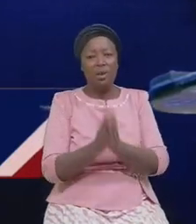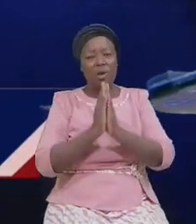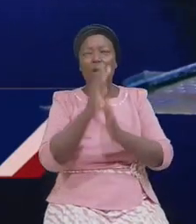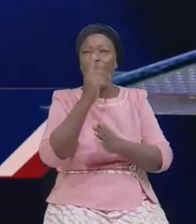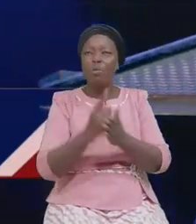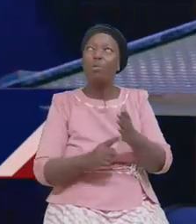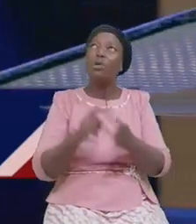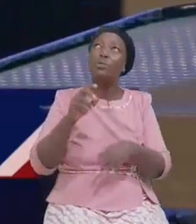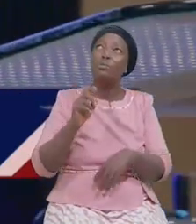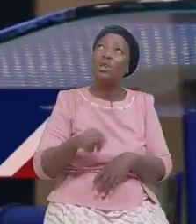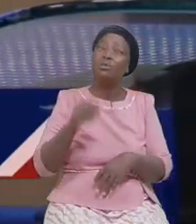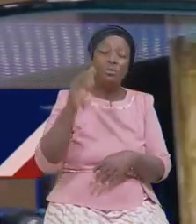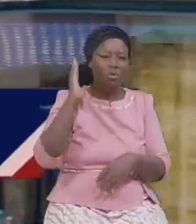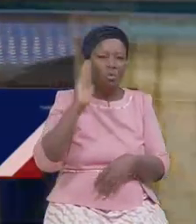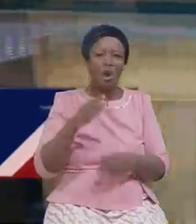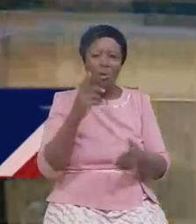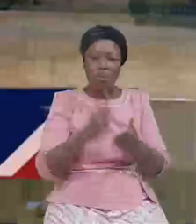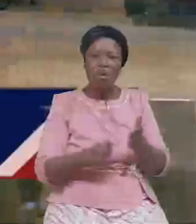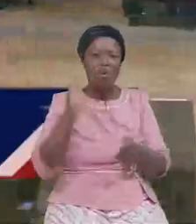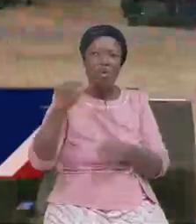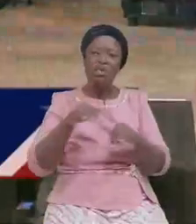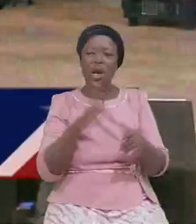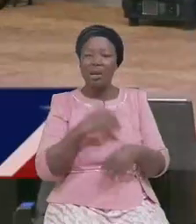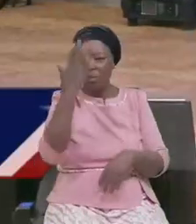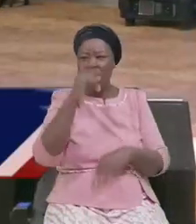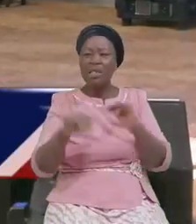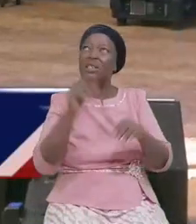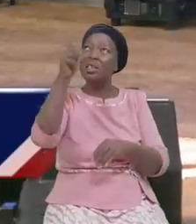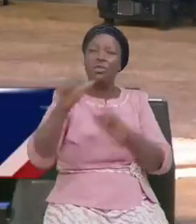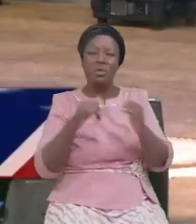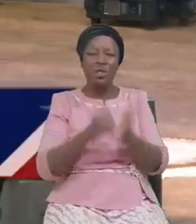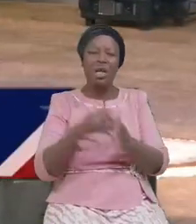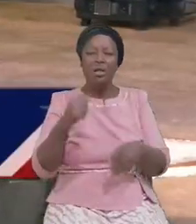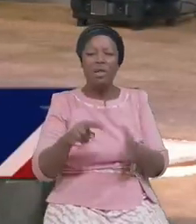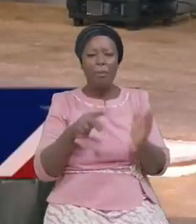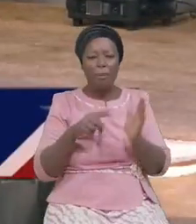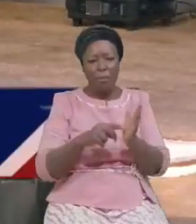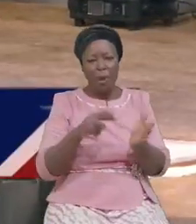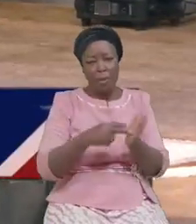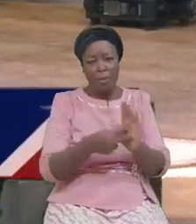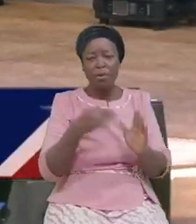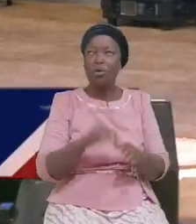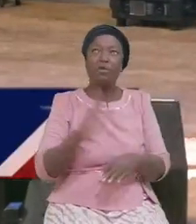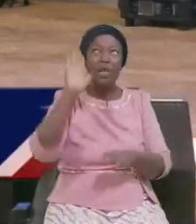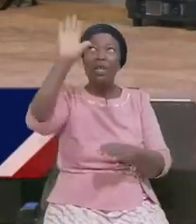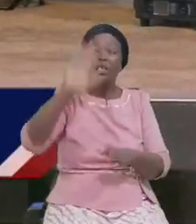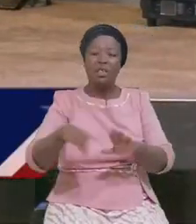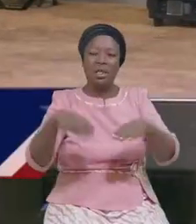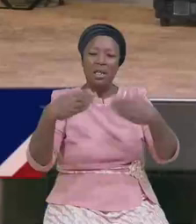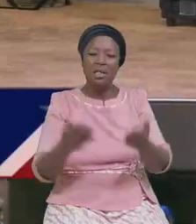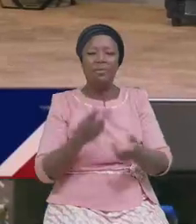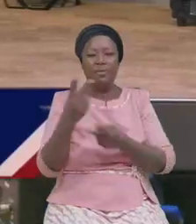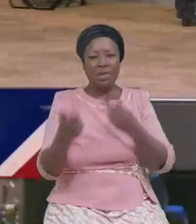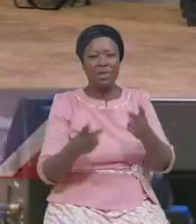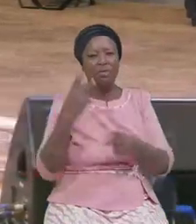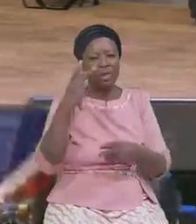faire et pourquoi le fait-il? L'objectif, le but de sa visitation pourvue. Nous voyons dans Psaume